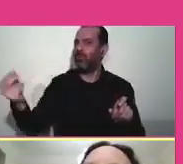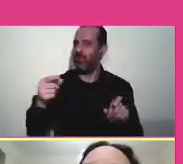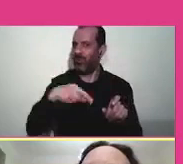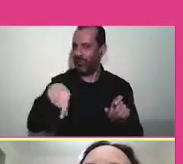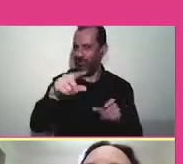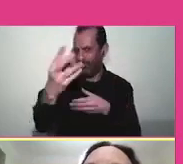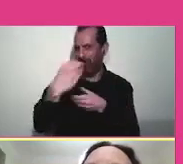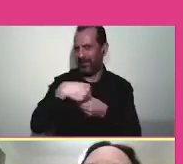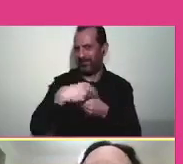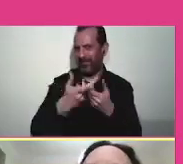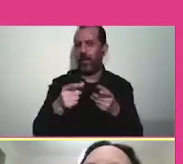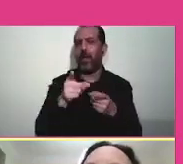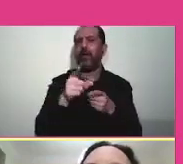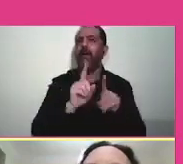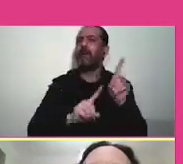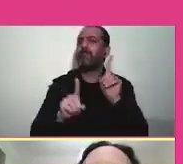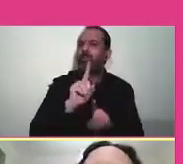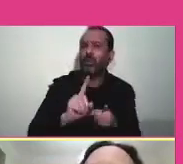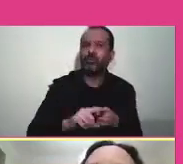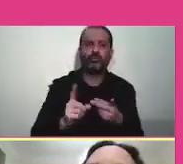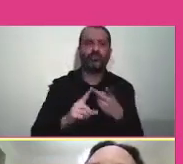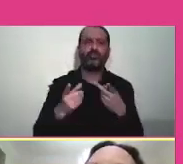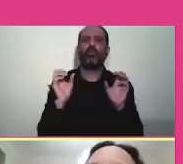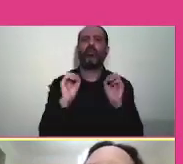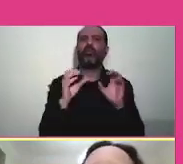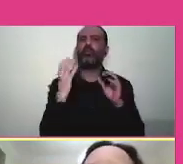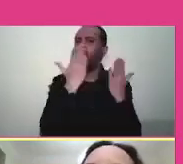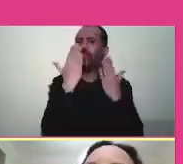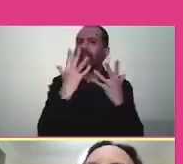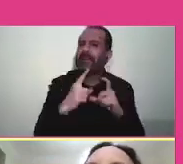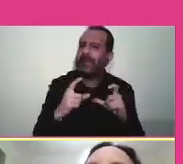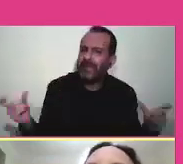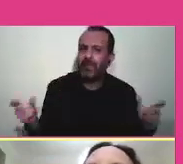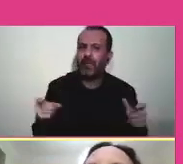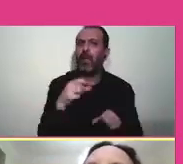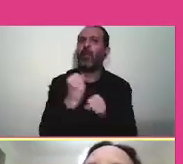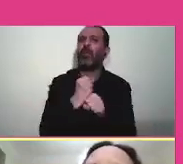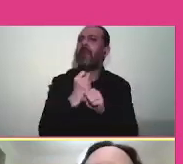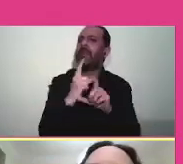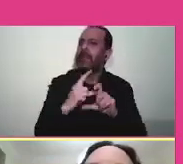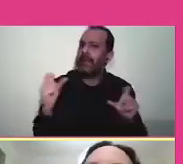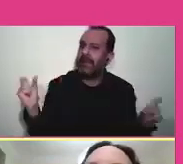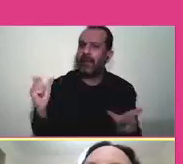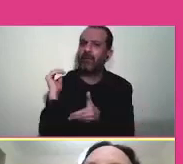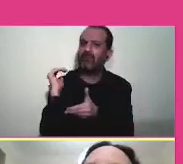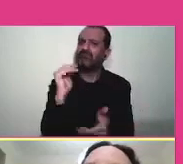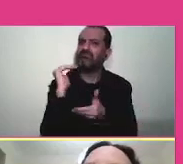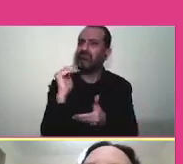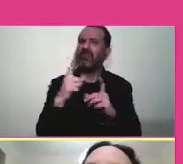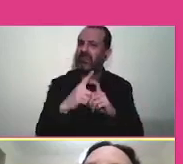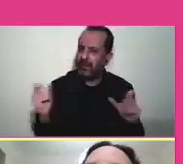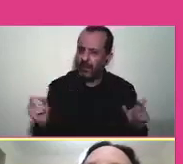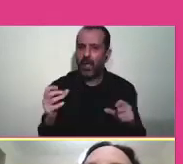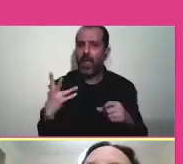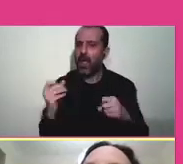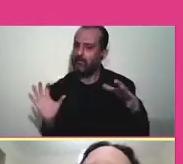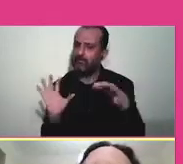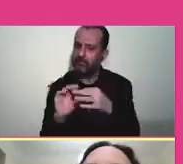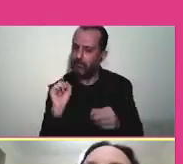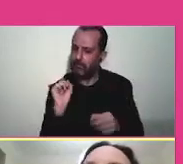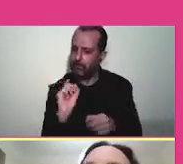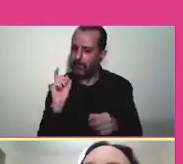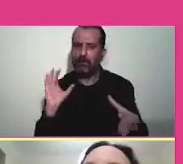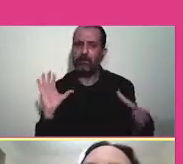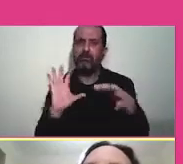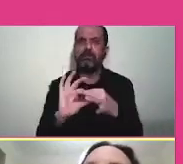τις σπουδές τους, με τις δράσεις τους, με το έργο τους, με τα βραβεία τους, αλλά και συνδέσμους για να δείτε επιπλέον